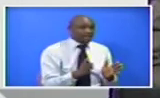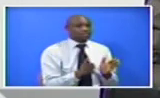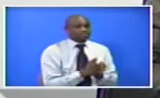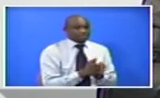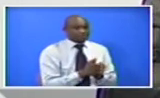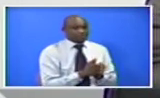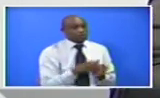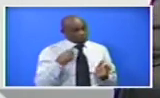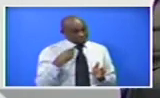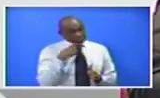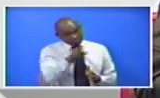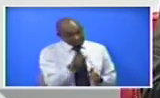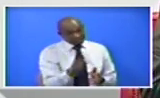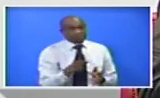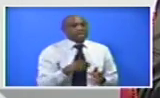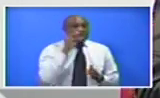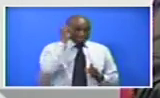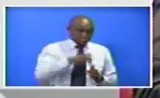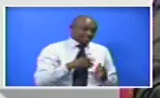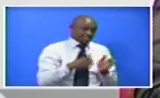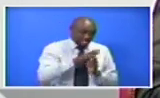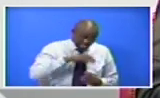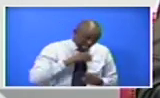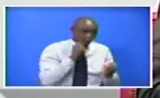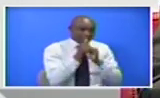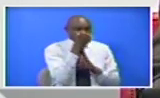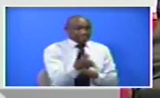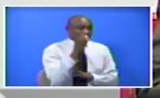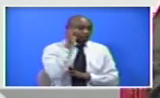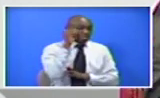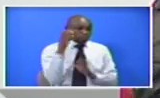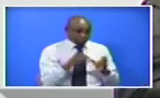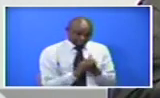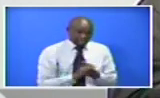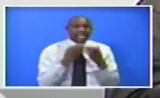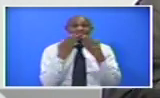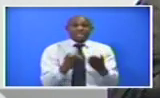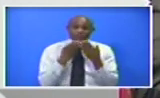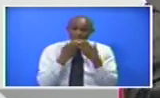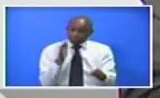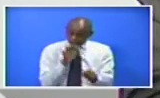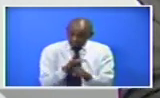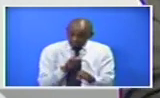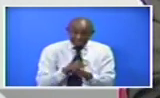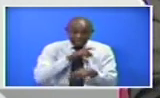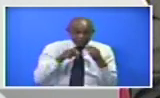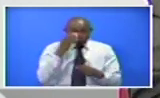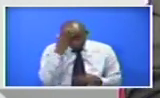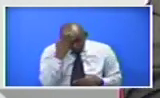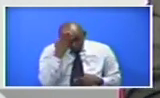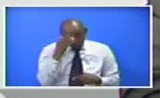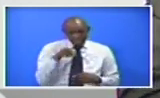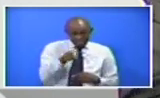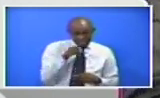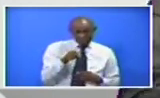vile mgombeaji wa kiti cha ubunge Kilgoris kwa tiketi ya ODM. Nasema asante sana, ulikuwa ni mjadala kuhusiana na uhalali wa nyadhifa za